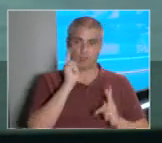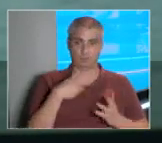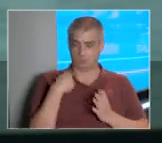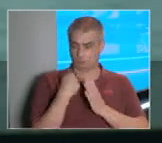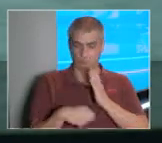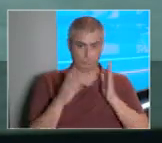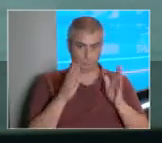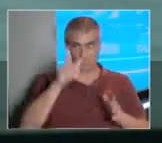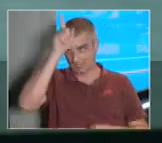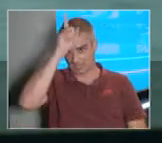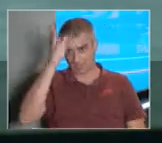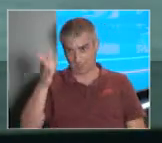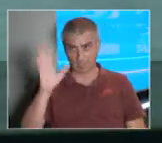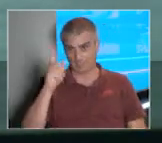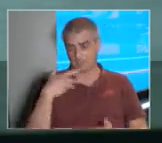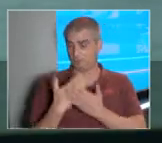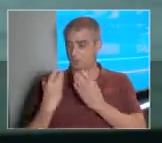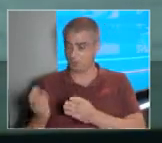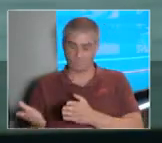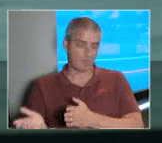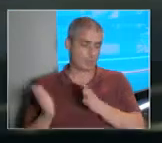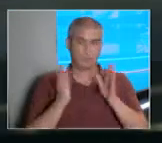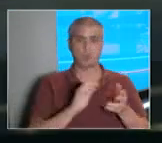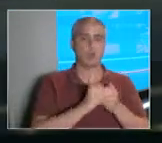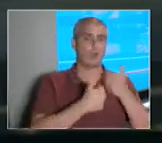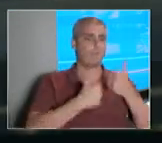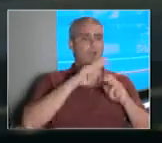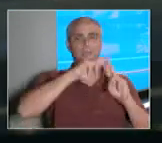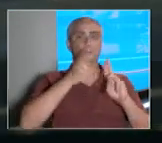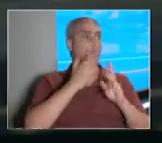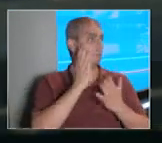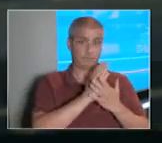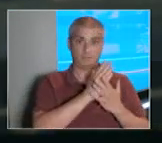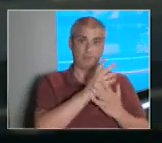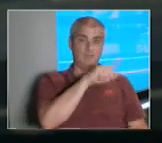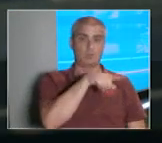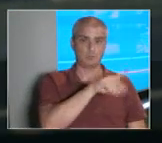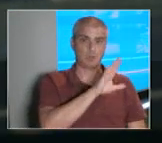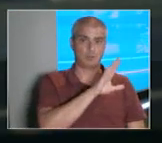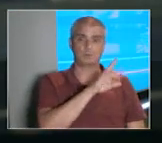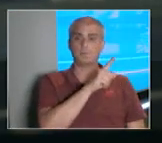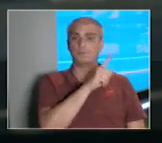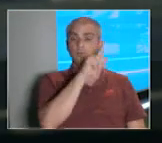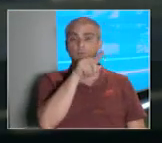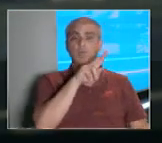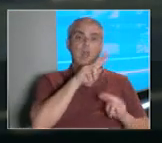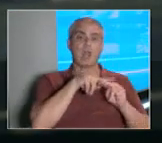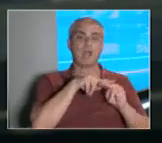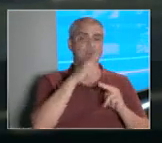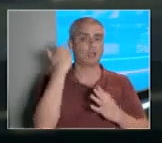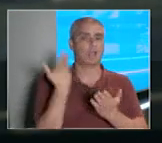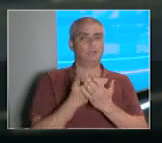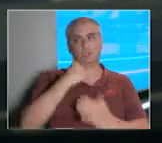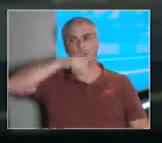נלך לגרמניה, במידה ותהיה הצעה טובה, או למכרז בינלאומי. שכבר יצא ופתאום בוטל. הוא בוטל רק אחרי שהייתה